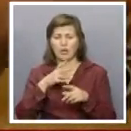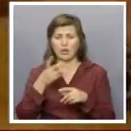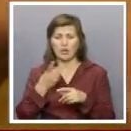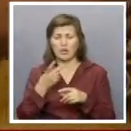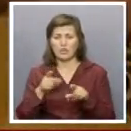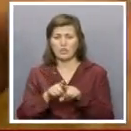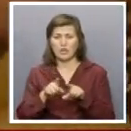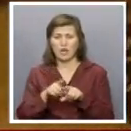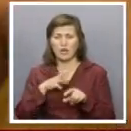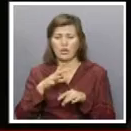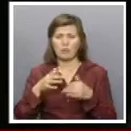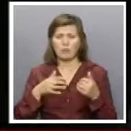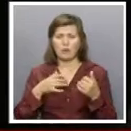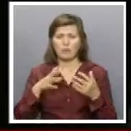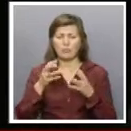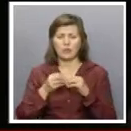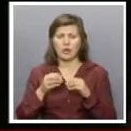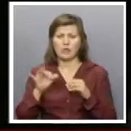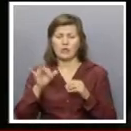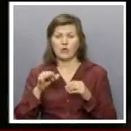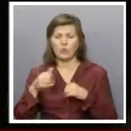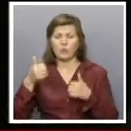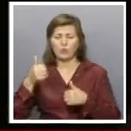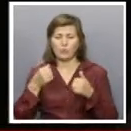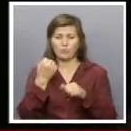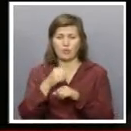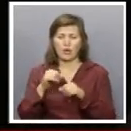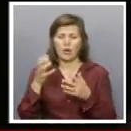ішекті киелі аспап шеберлеріне шабыт беру. Конкурста